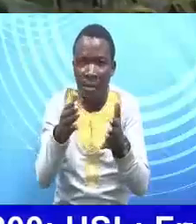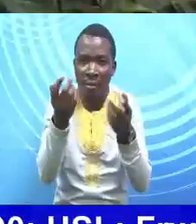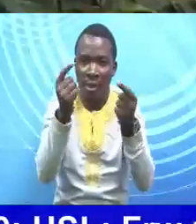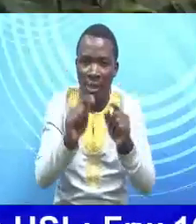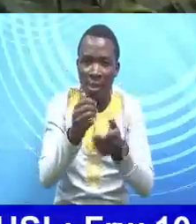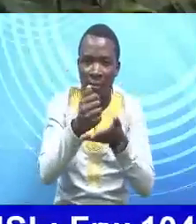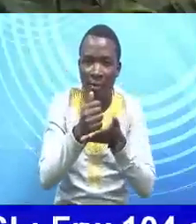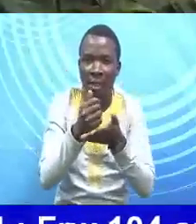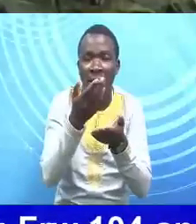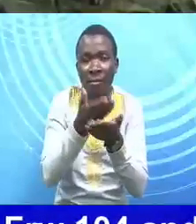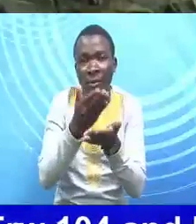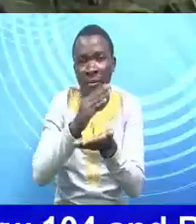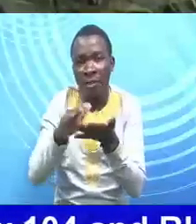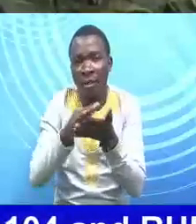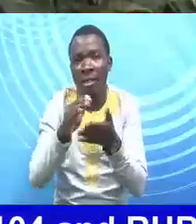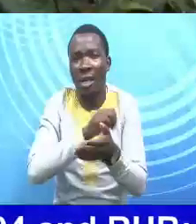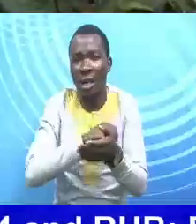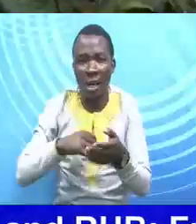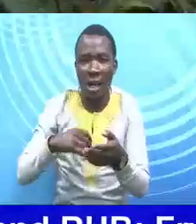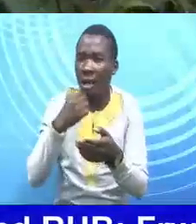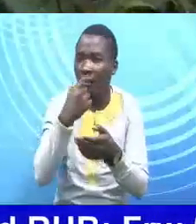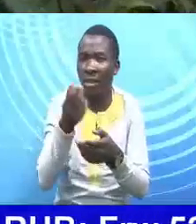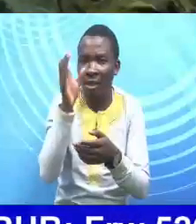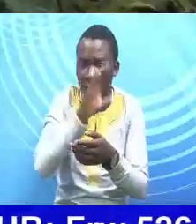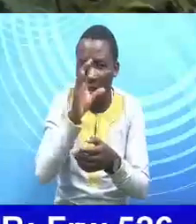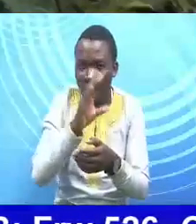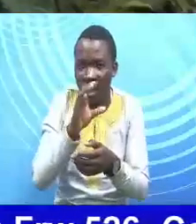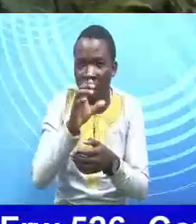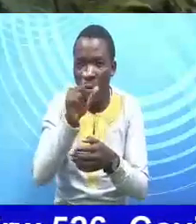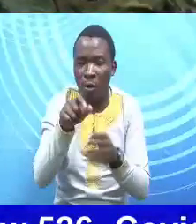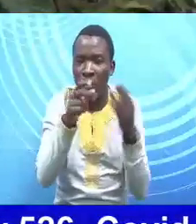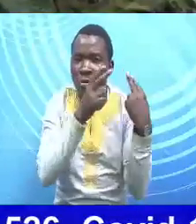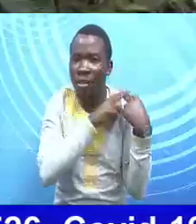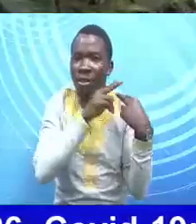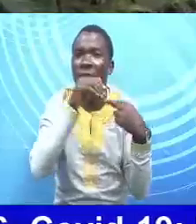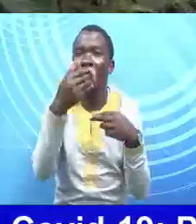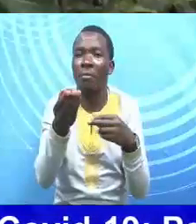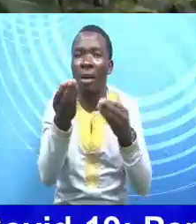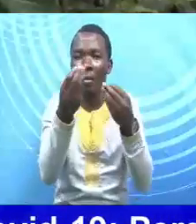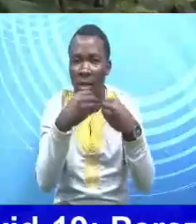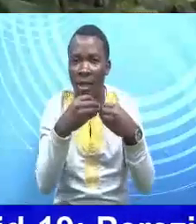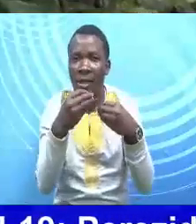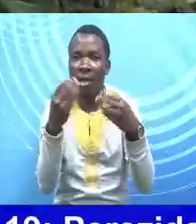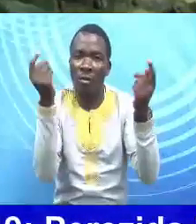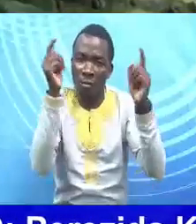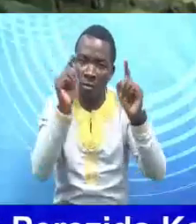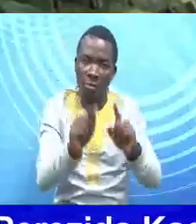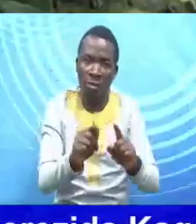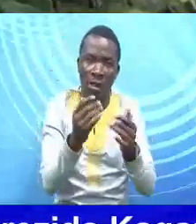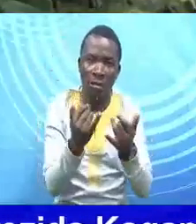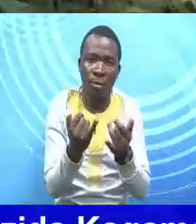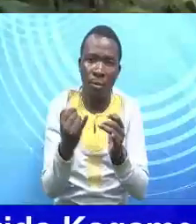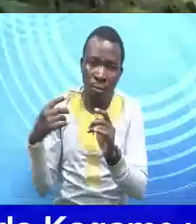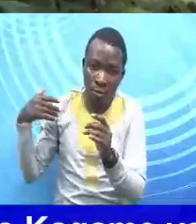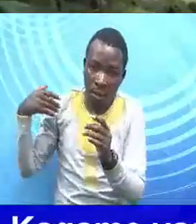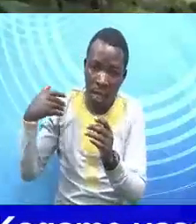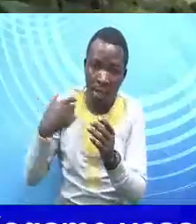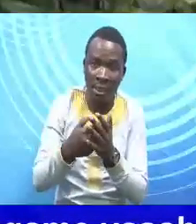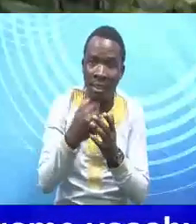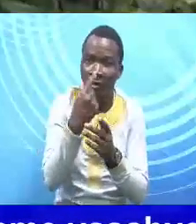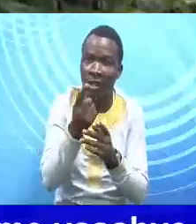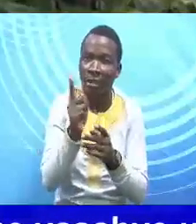rero nibwo baravuga ngo nitugende dushake shanjari ngo niwe uzaziduhesha niko kuza ubu ngubu nabwo turahageze ngo niba